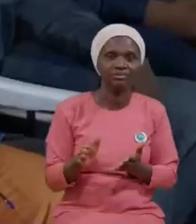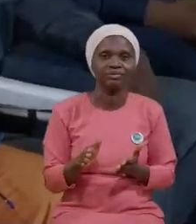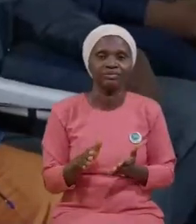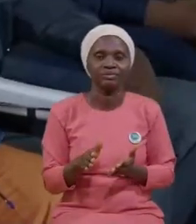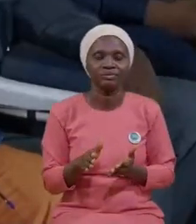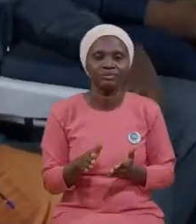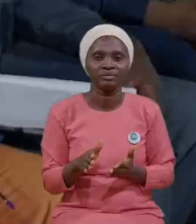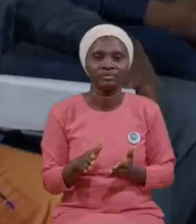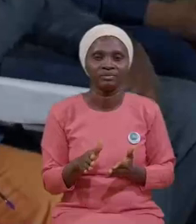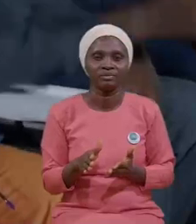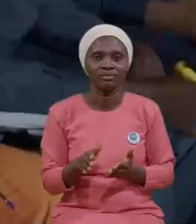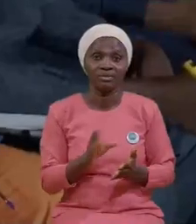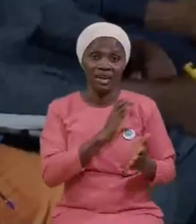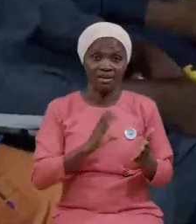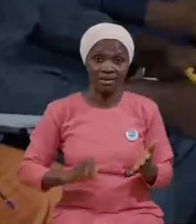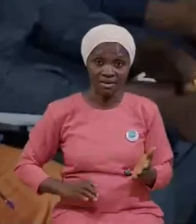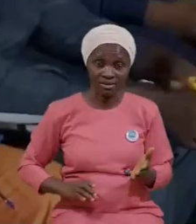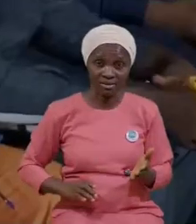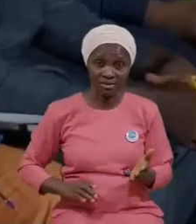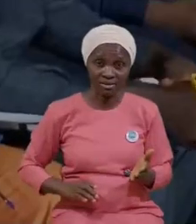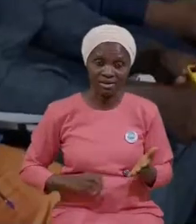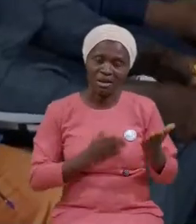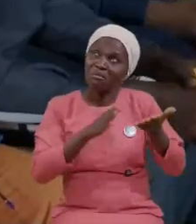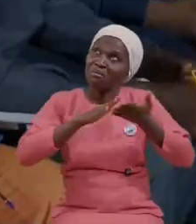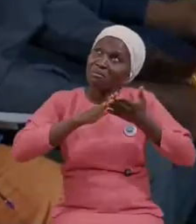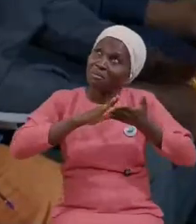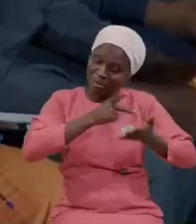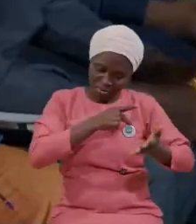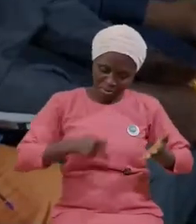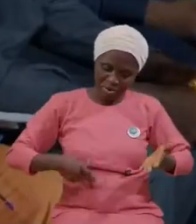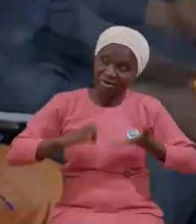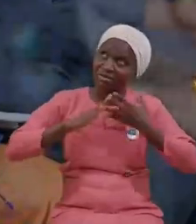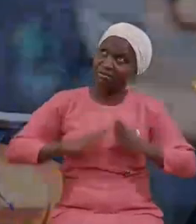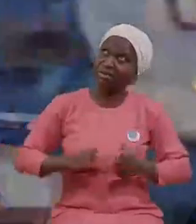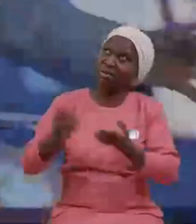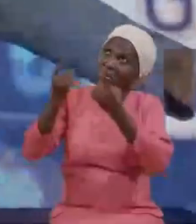Christ, le Prince de paix, vient dans mon cœur.